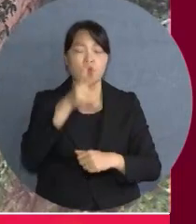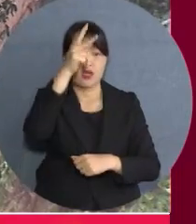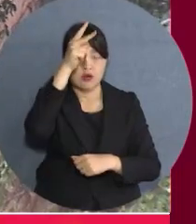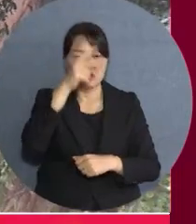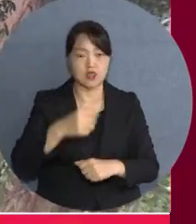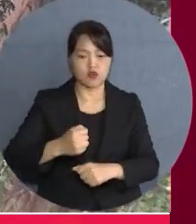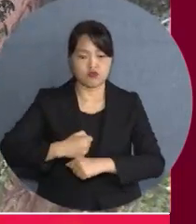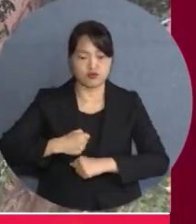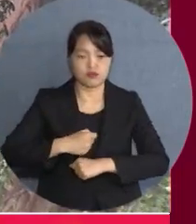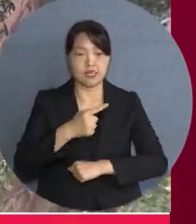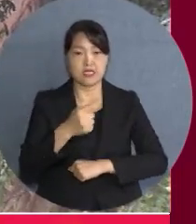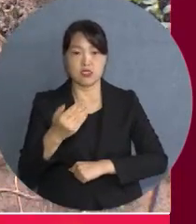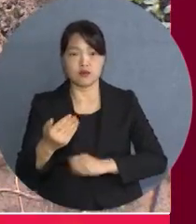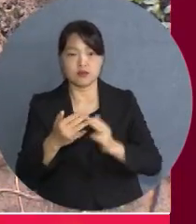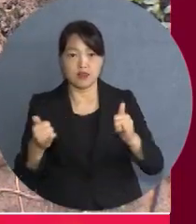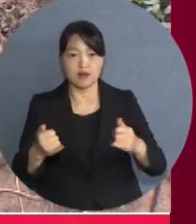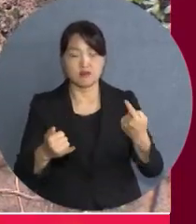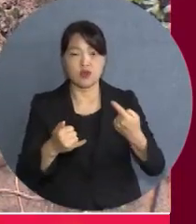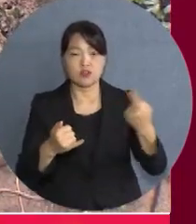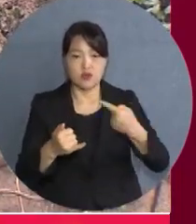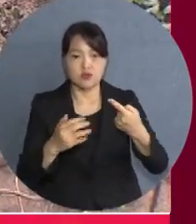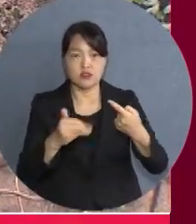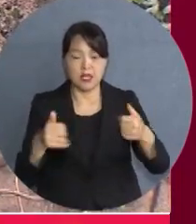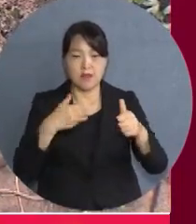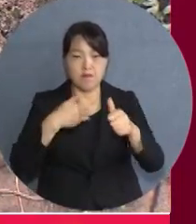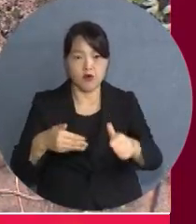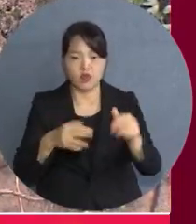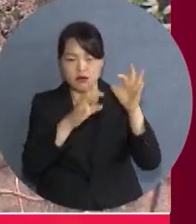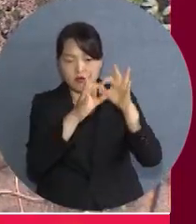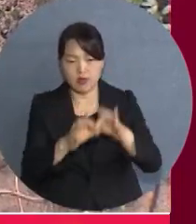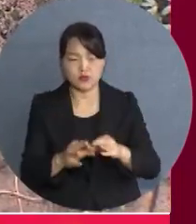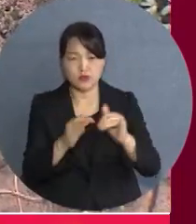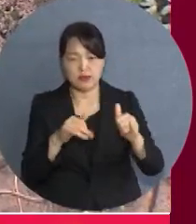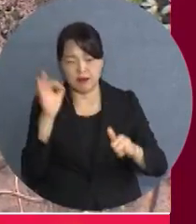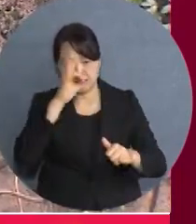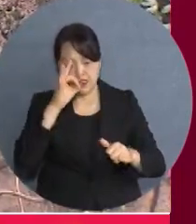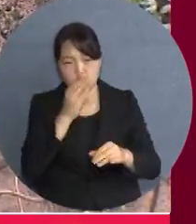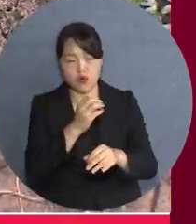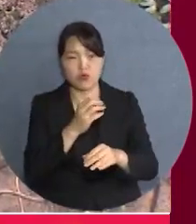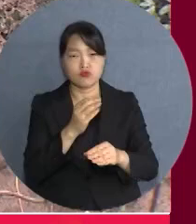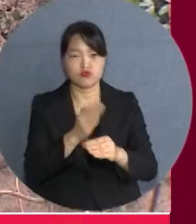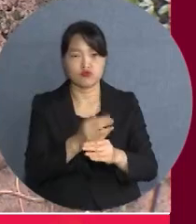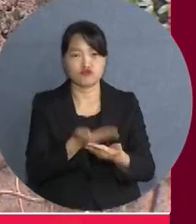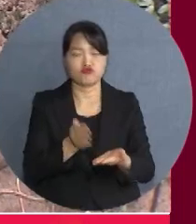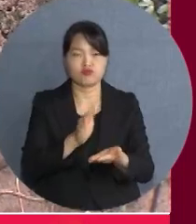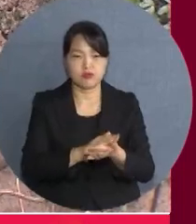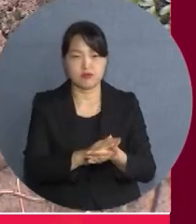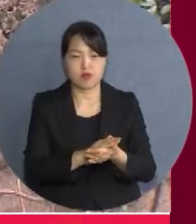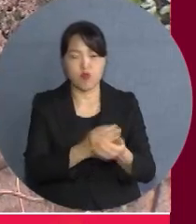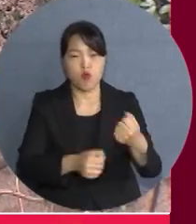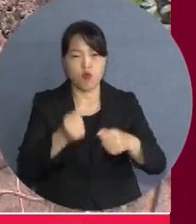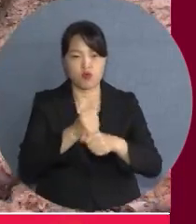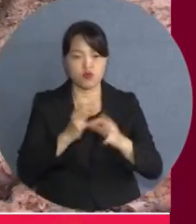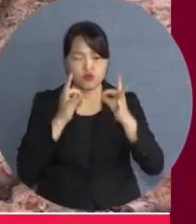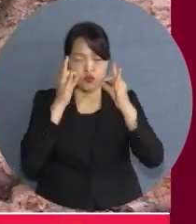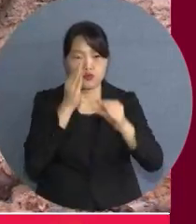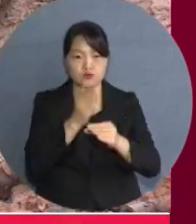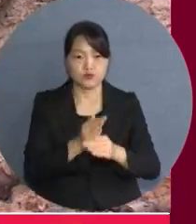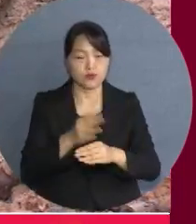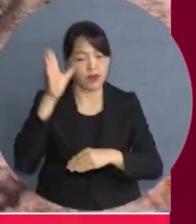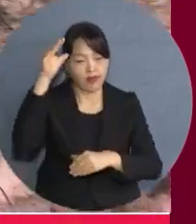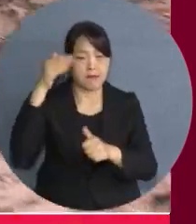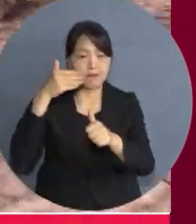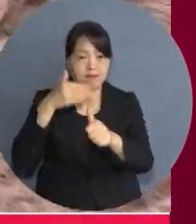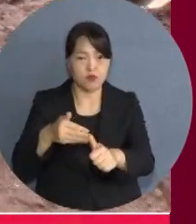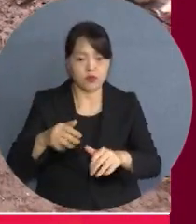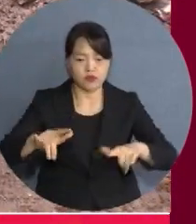경찰과 군, 또 소방에서도 천여 명이 동원돼서 수색과 피해 복구 작업이 이루어지고 있는데요. 여기에 인명 구조견과 또